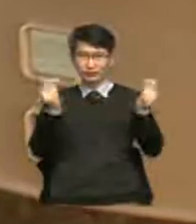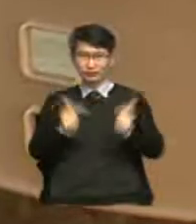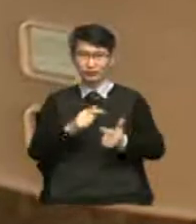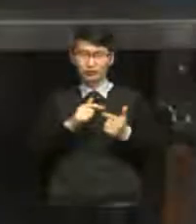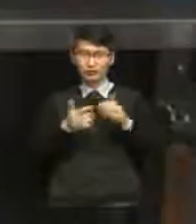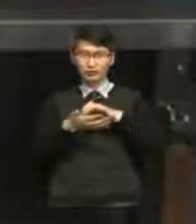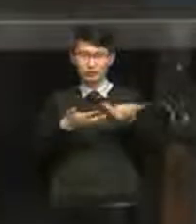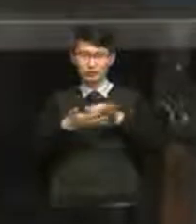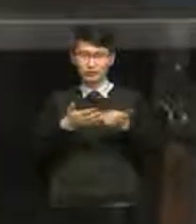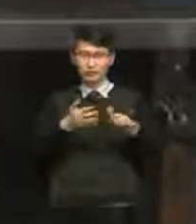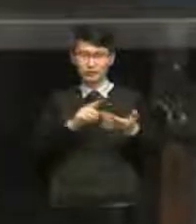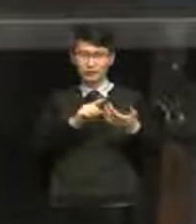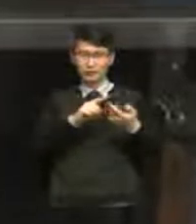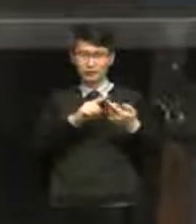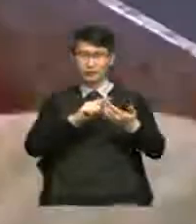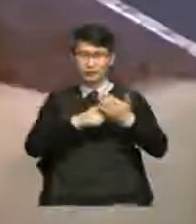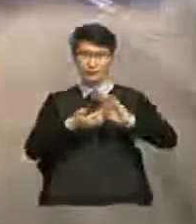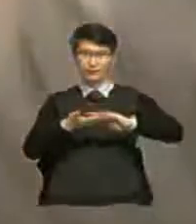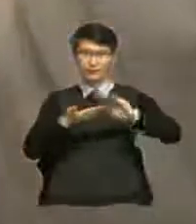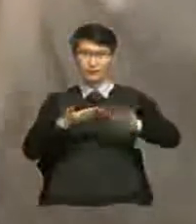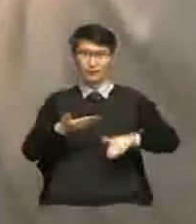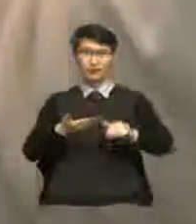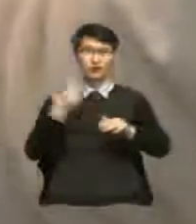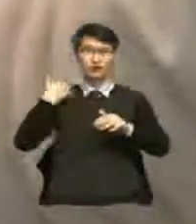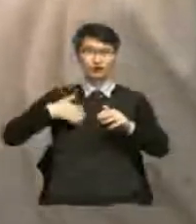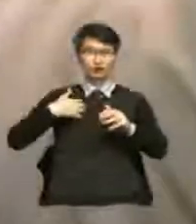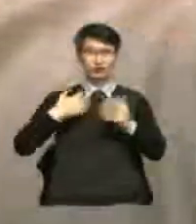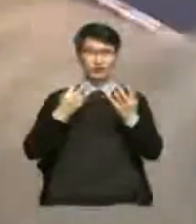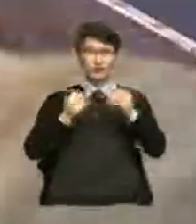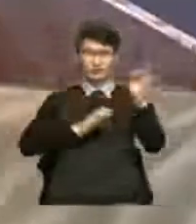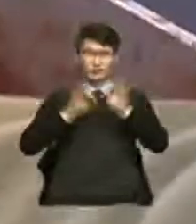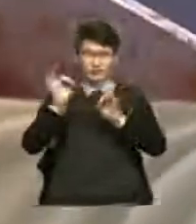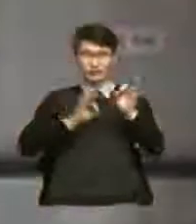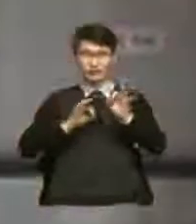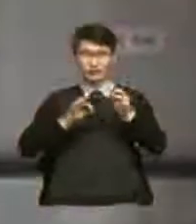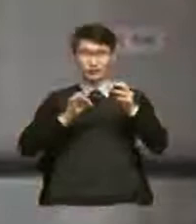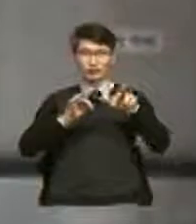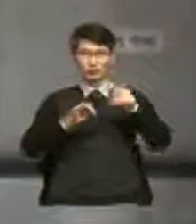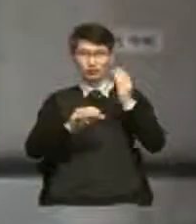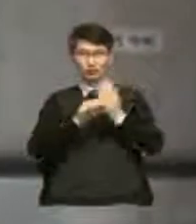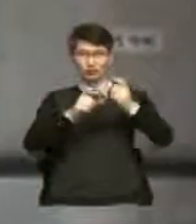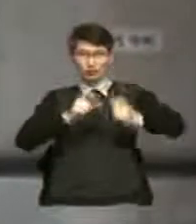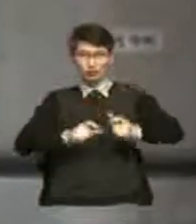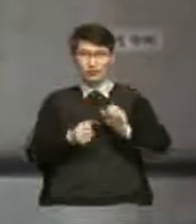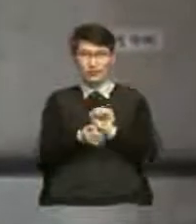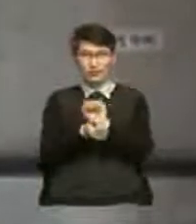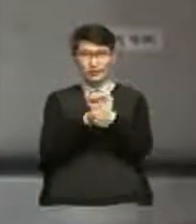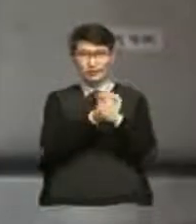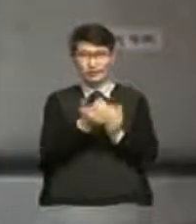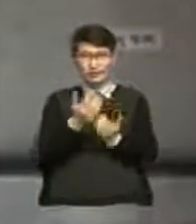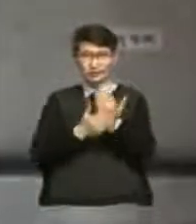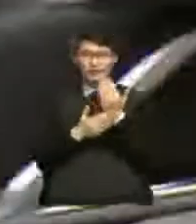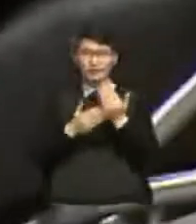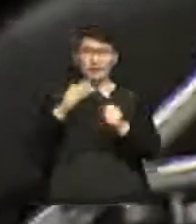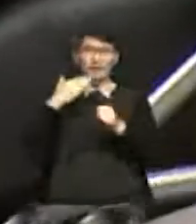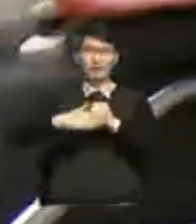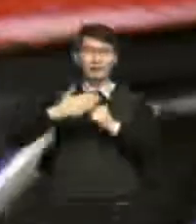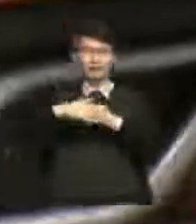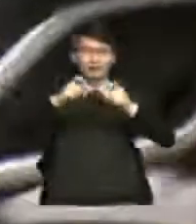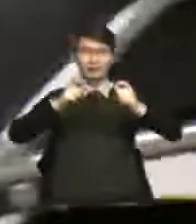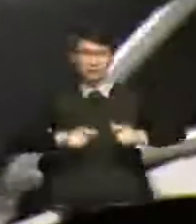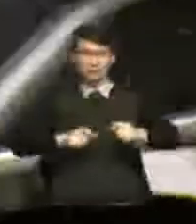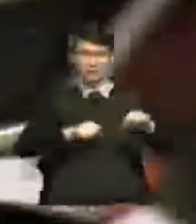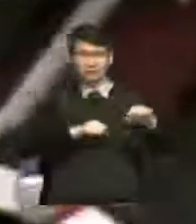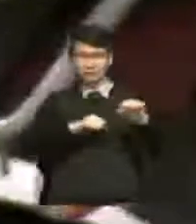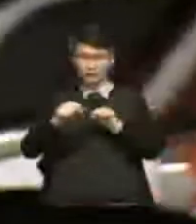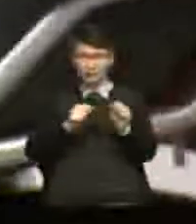것으로 분석됐다고 밝혔습니다. 특히 중국인이 많이 찾는 서울 중구와 집단 감염이 발생했던 대구 수성구의